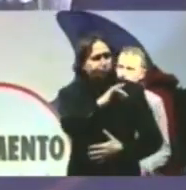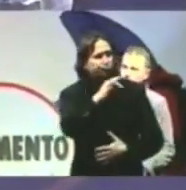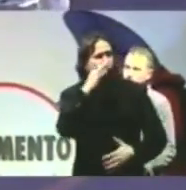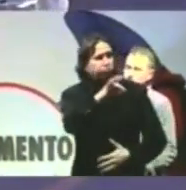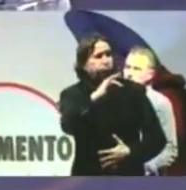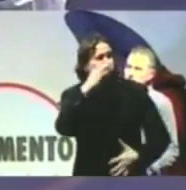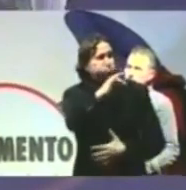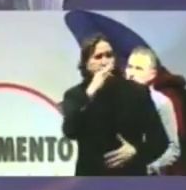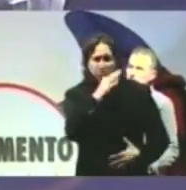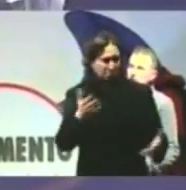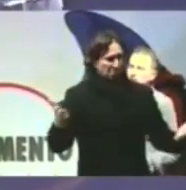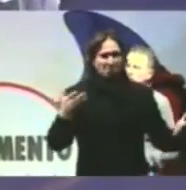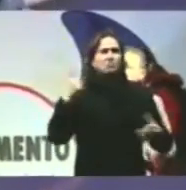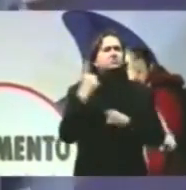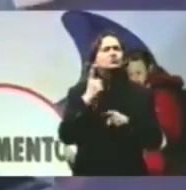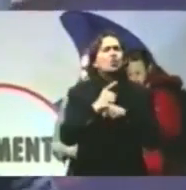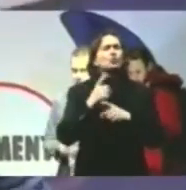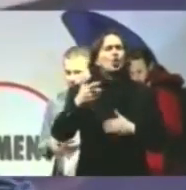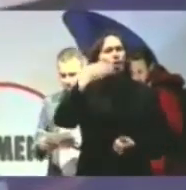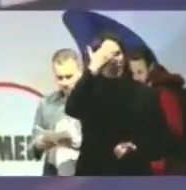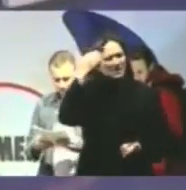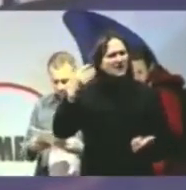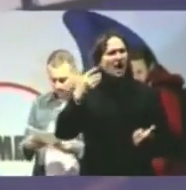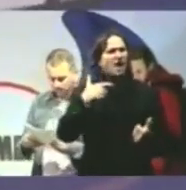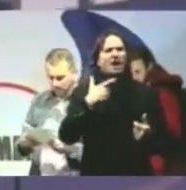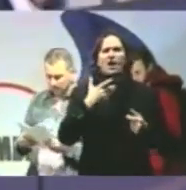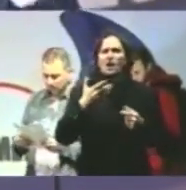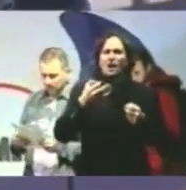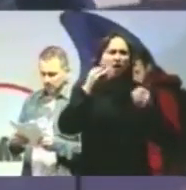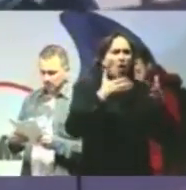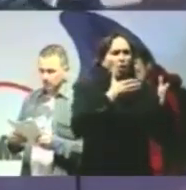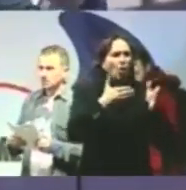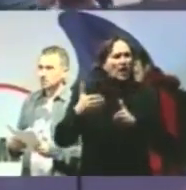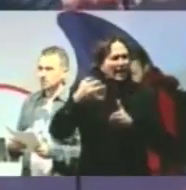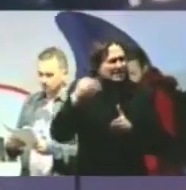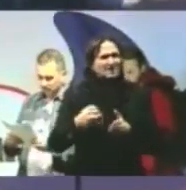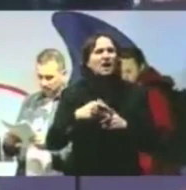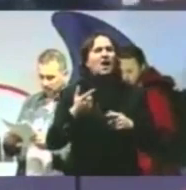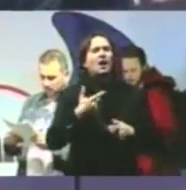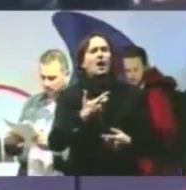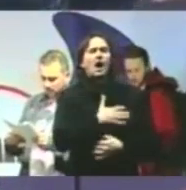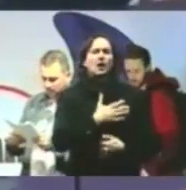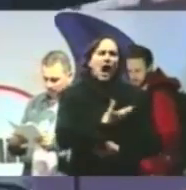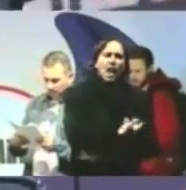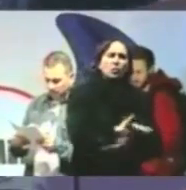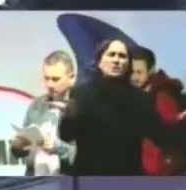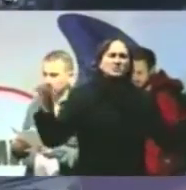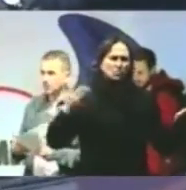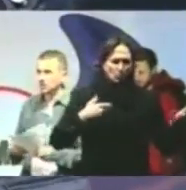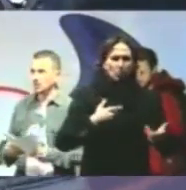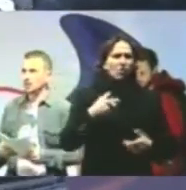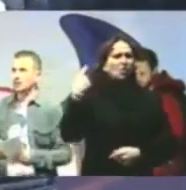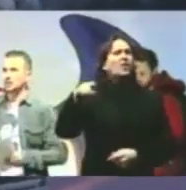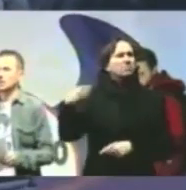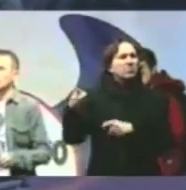di onestà, coerenza e altruismo. Questa è la verità. Questa è la verità, qual è la